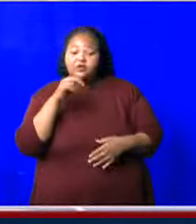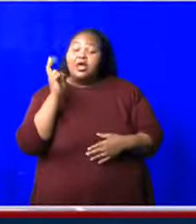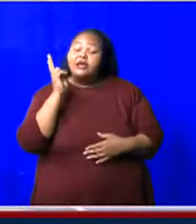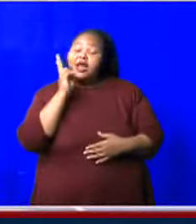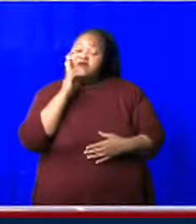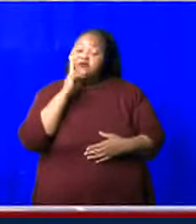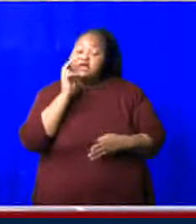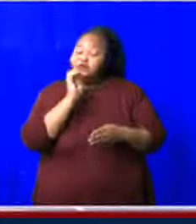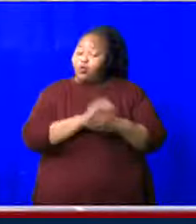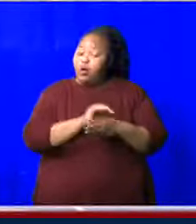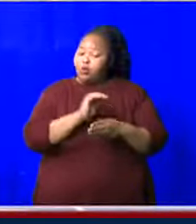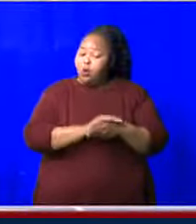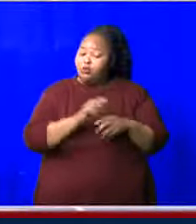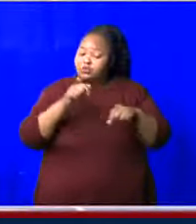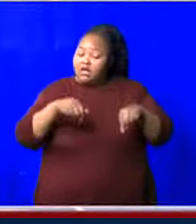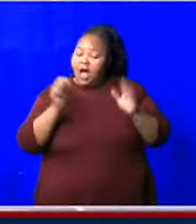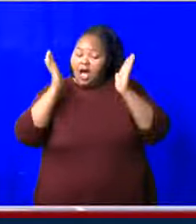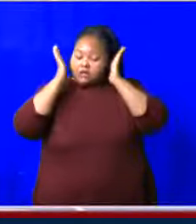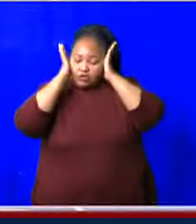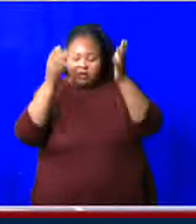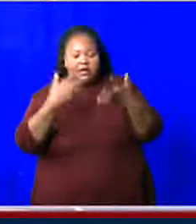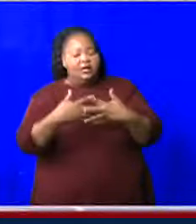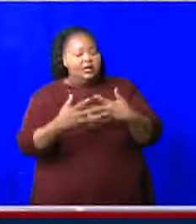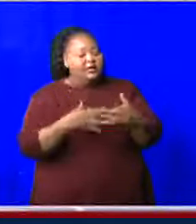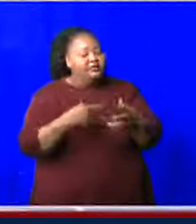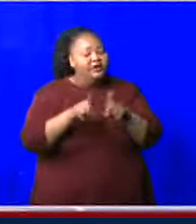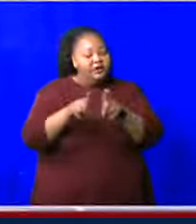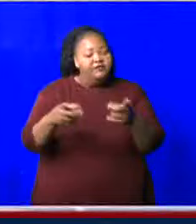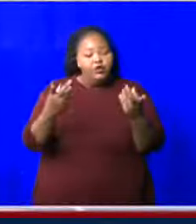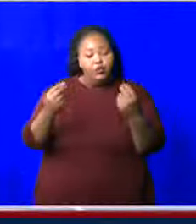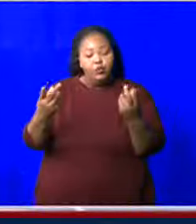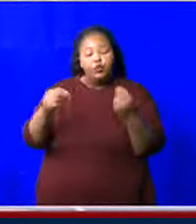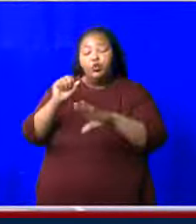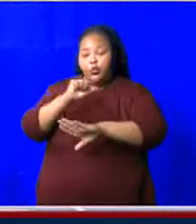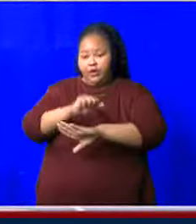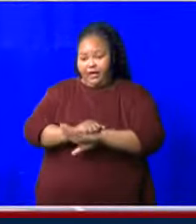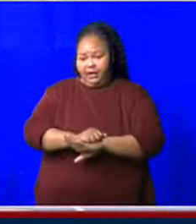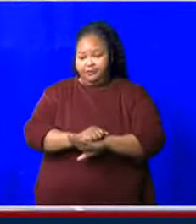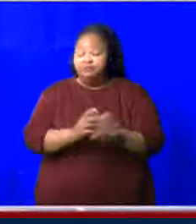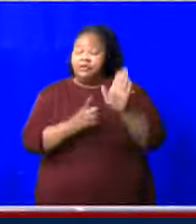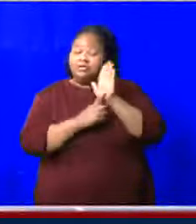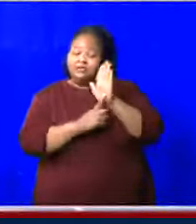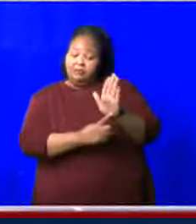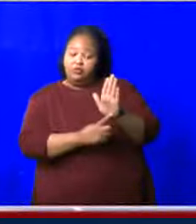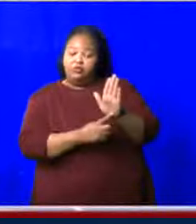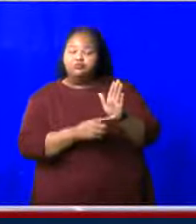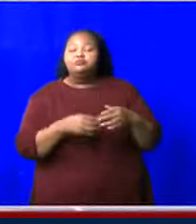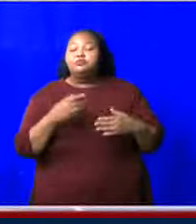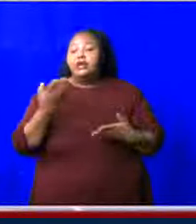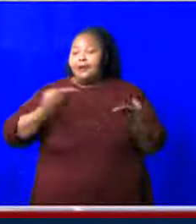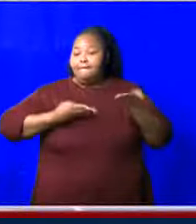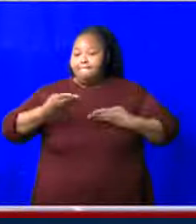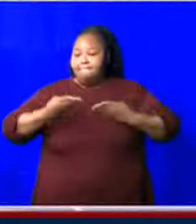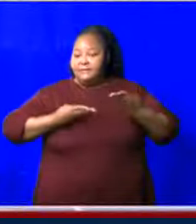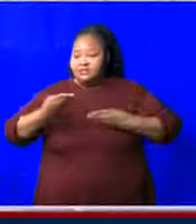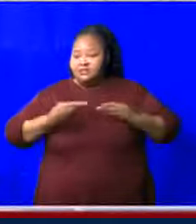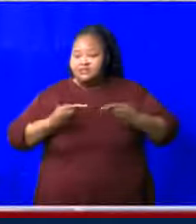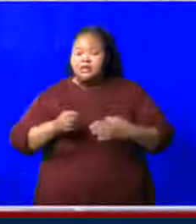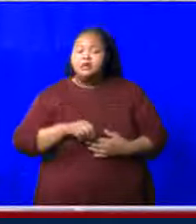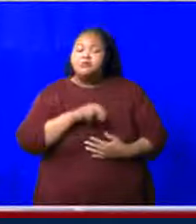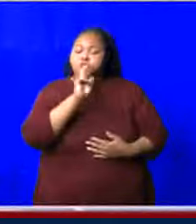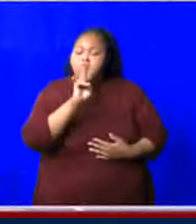kumitha ema EU standards njengoba lapha nje besihamba sibona onke ma